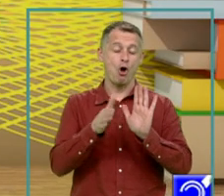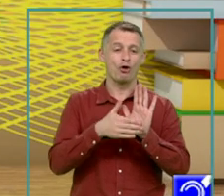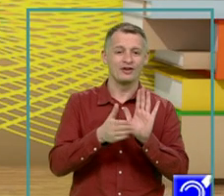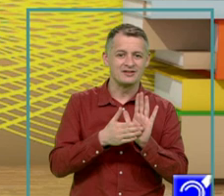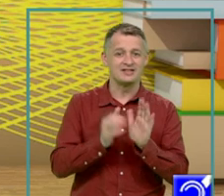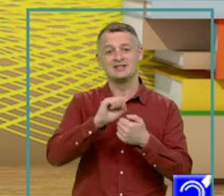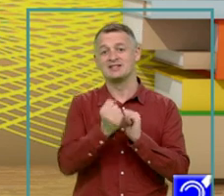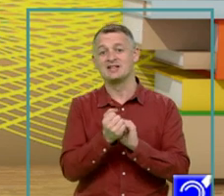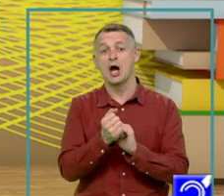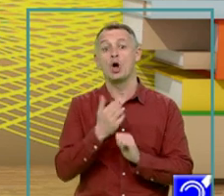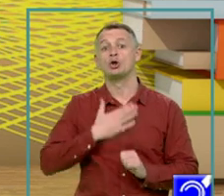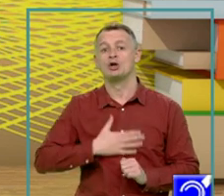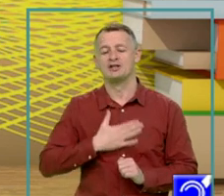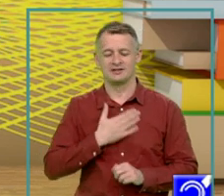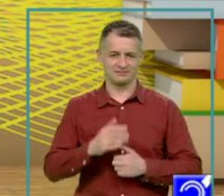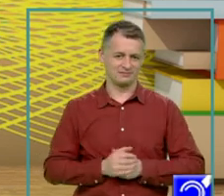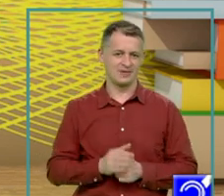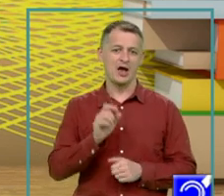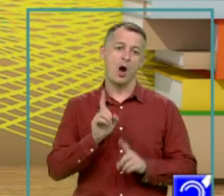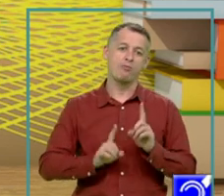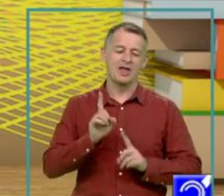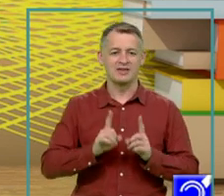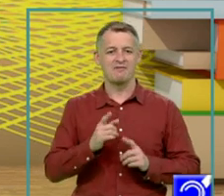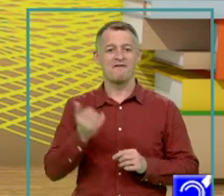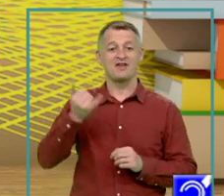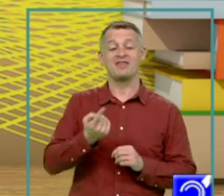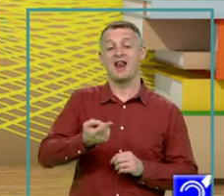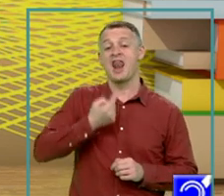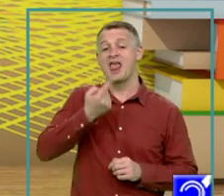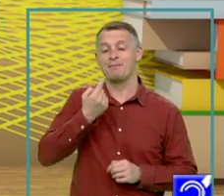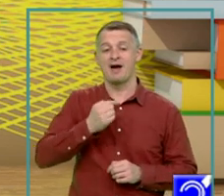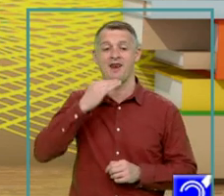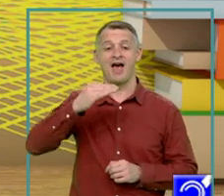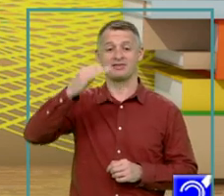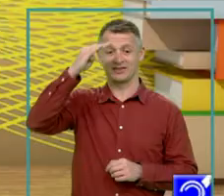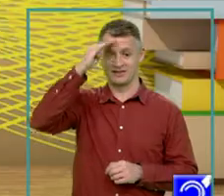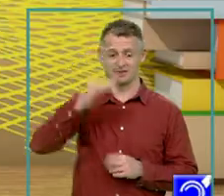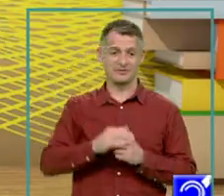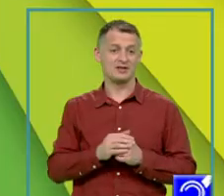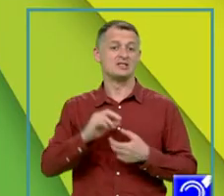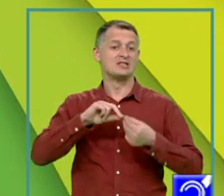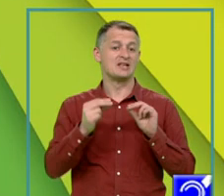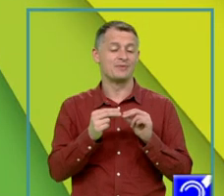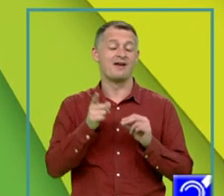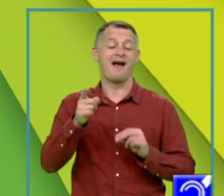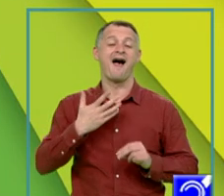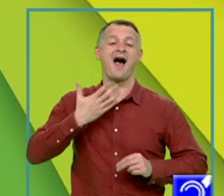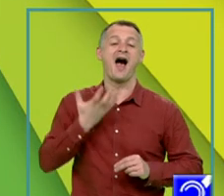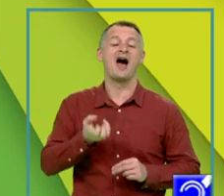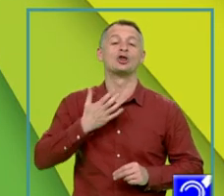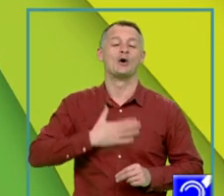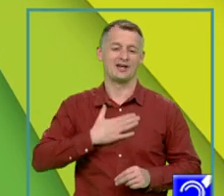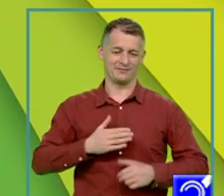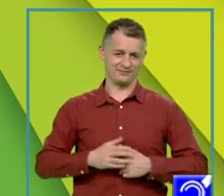sau o dorință acest optativ din palatină din verbul opt opt are care înseamnă a dorit